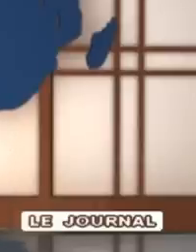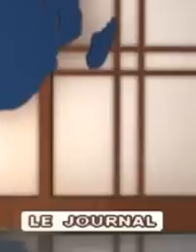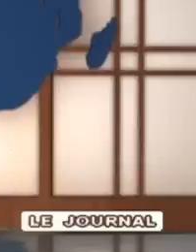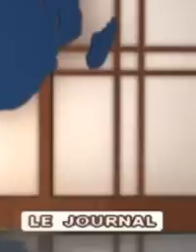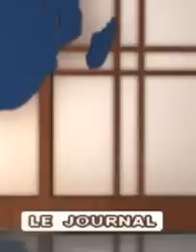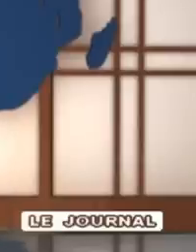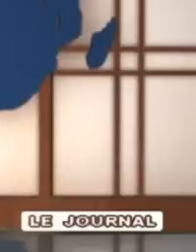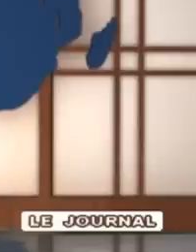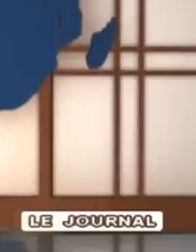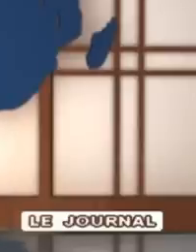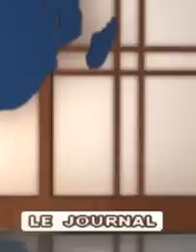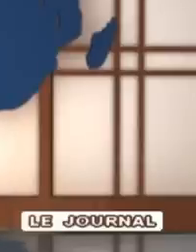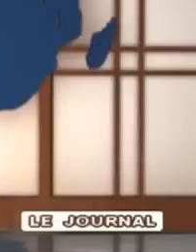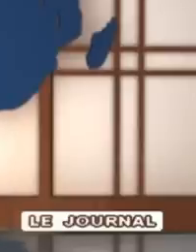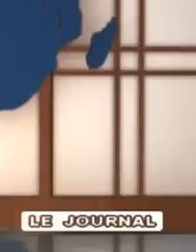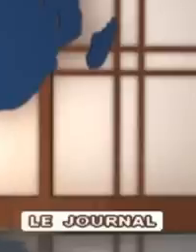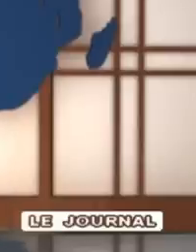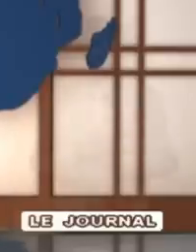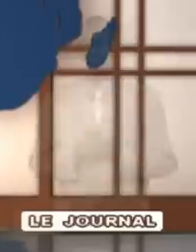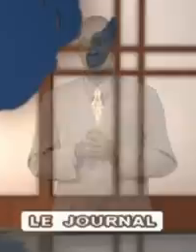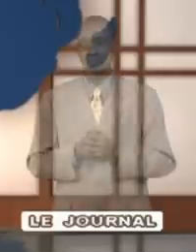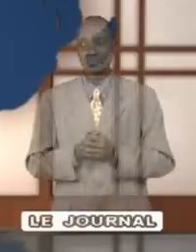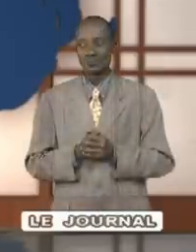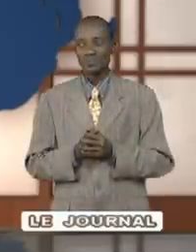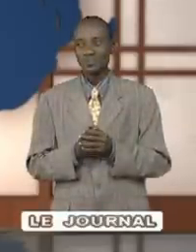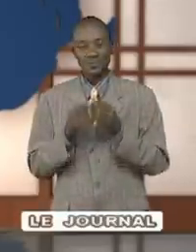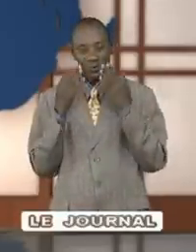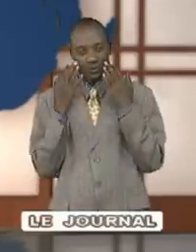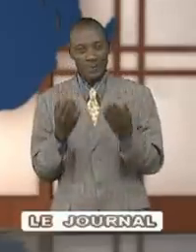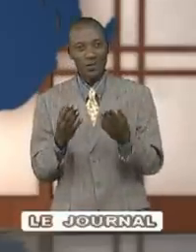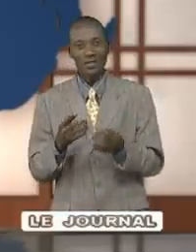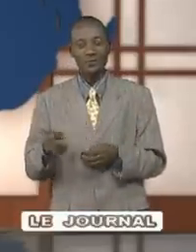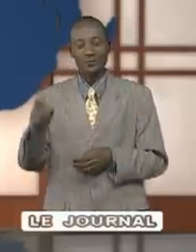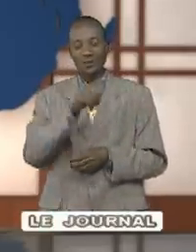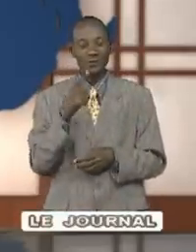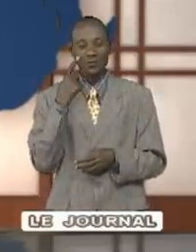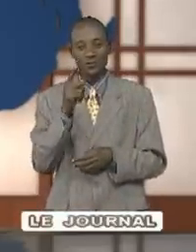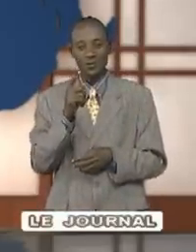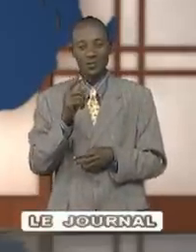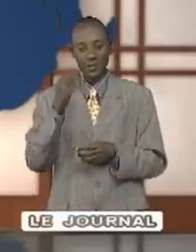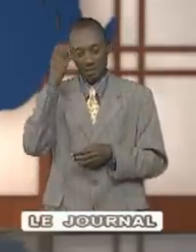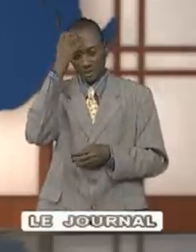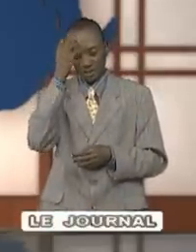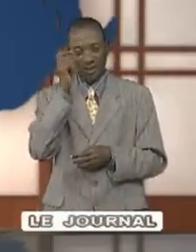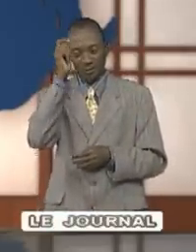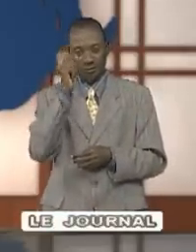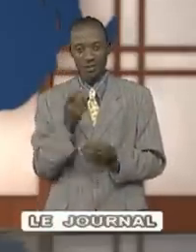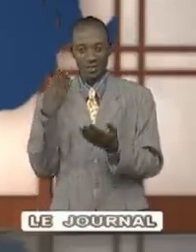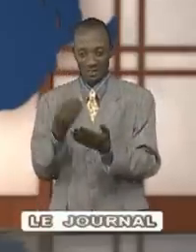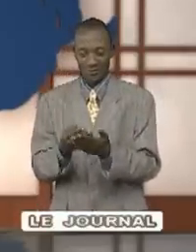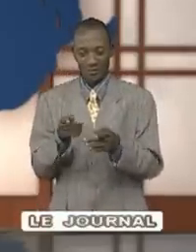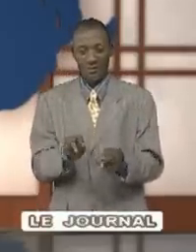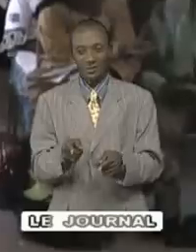cet effet, le ministre du Genre, de la Famille et de l'Enfant, Geneviève Inagoussi, a adressé un message à la nation. En voici un extrait.